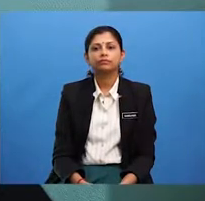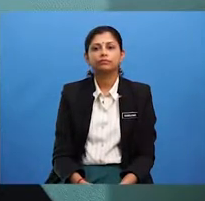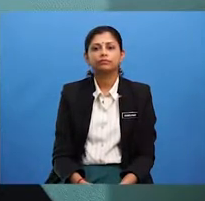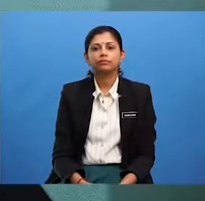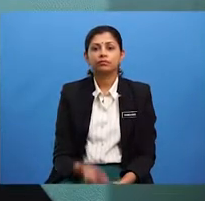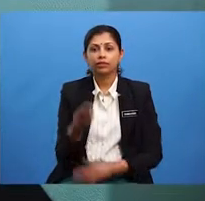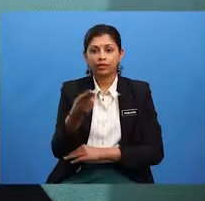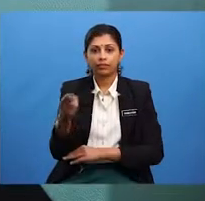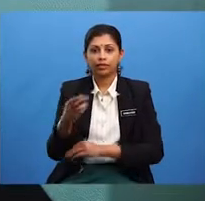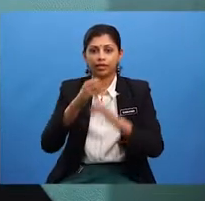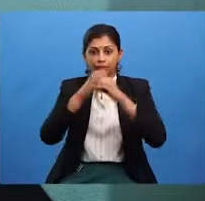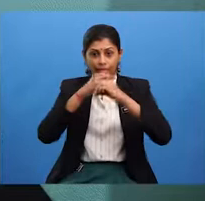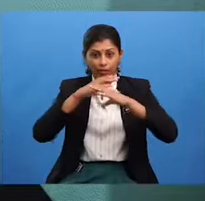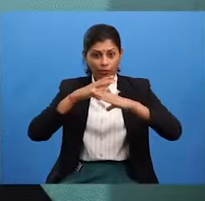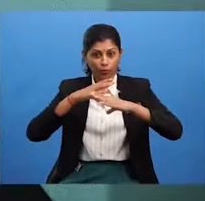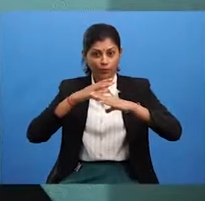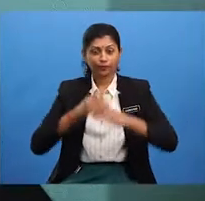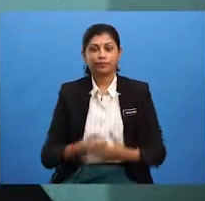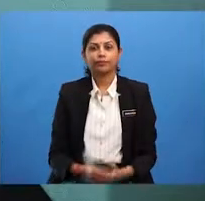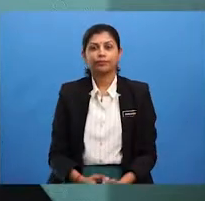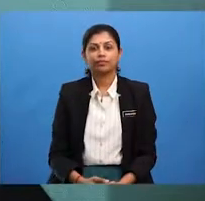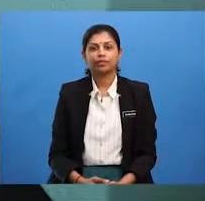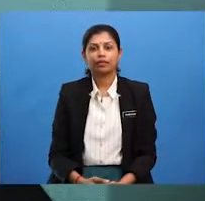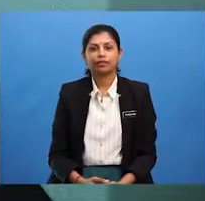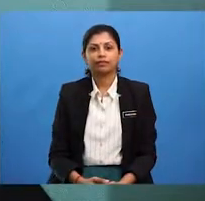yang diperbuat daripada getah,